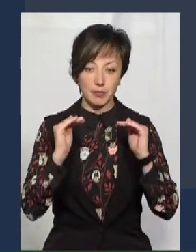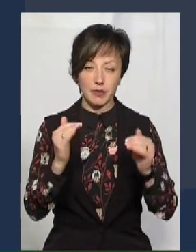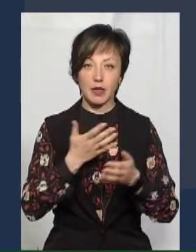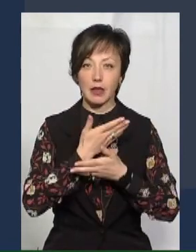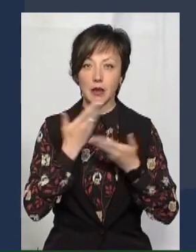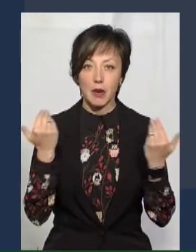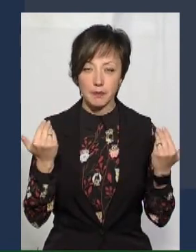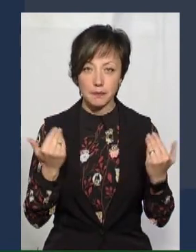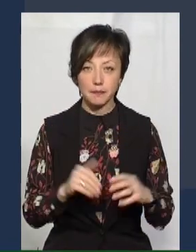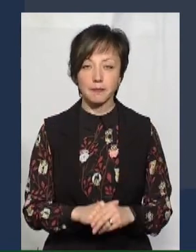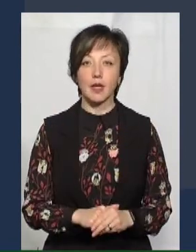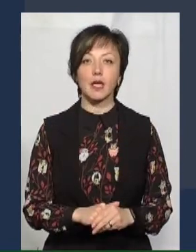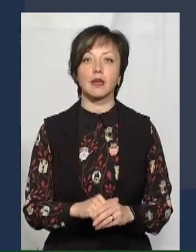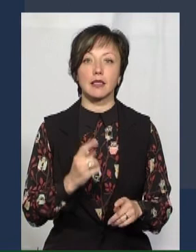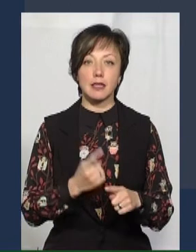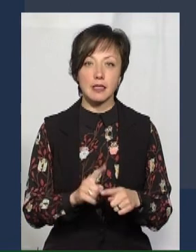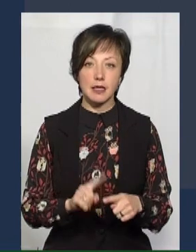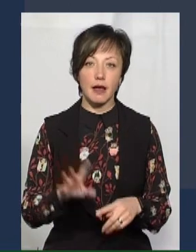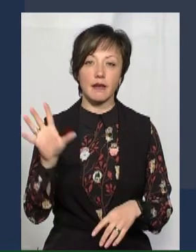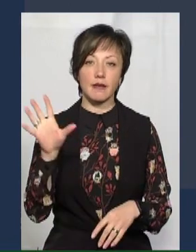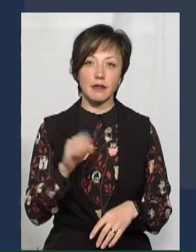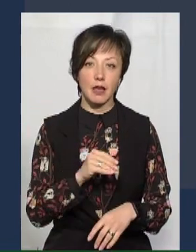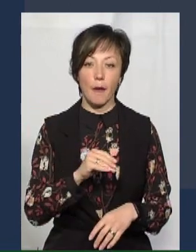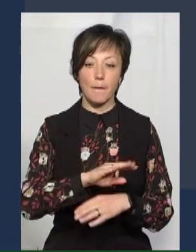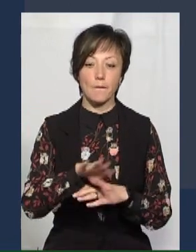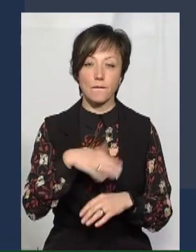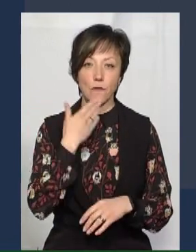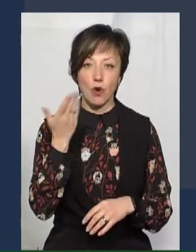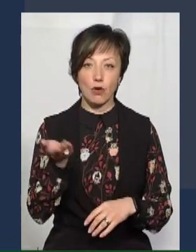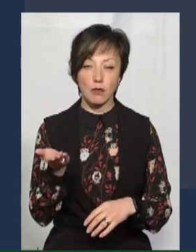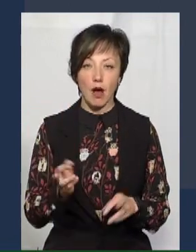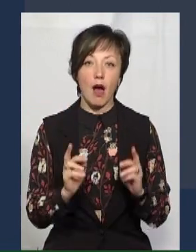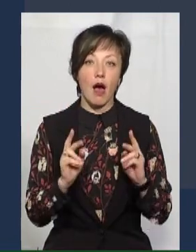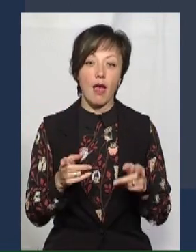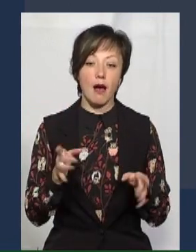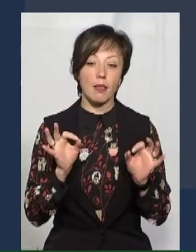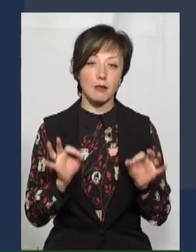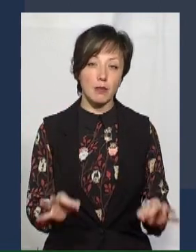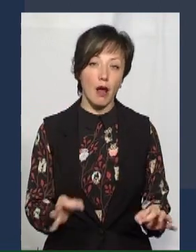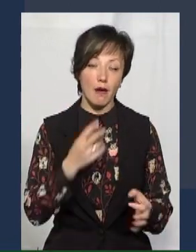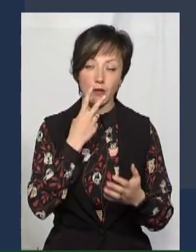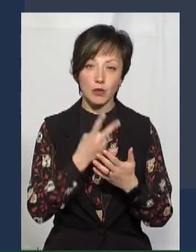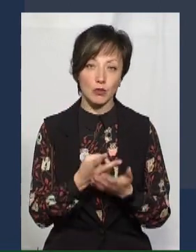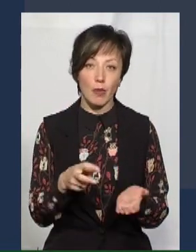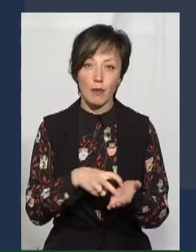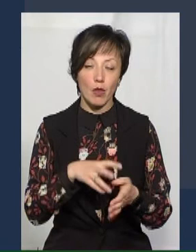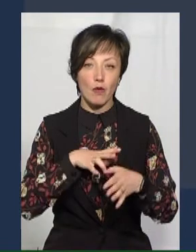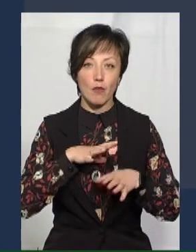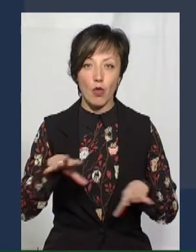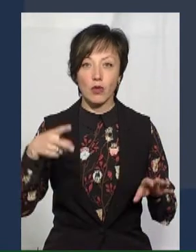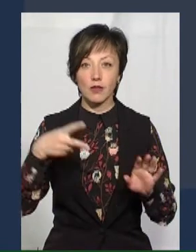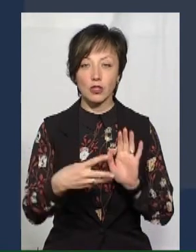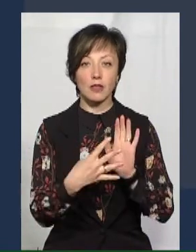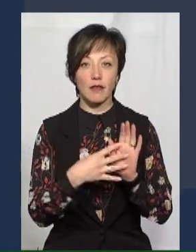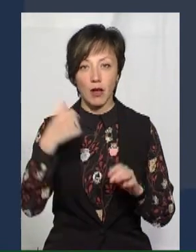не було. Тобто це все йдуть тільки розмови, а як воно буде насправді, боюсь, щоб не було так, як в 2009